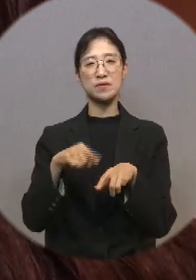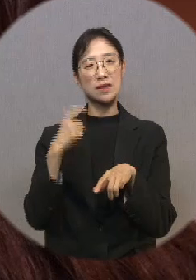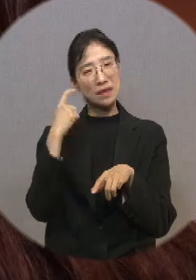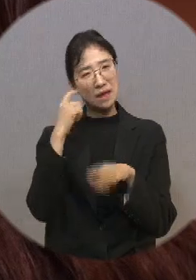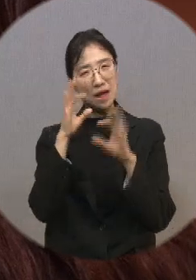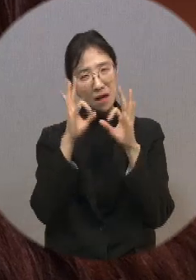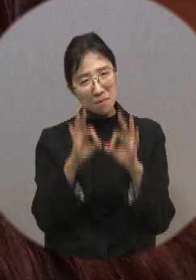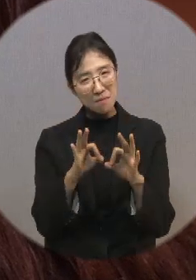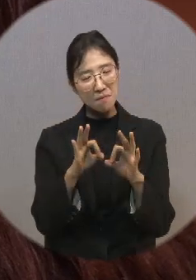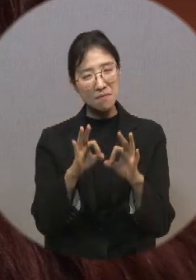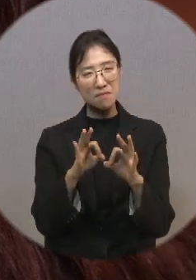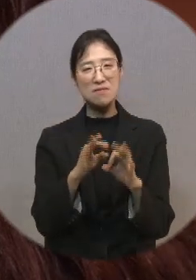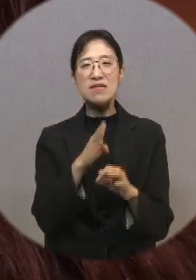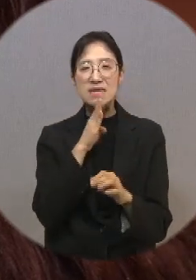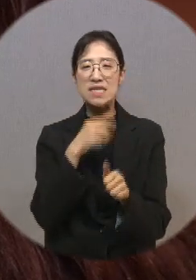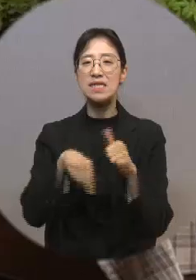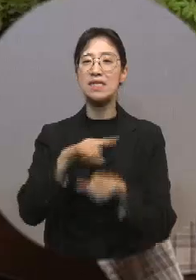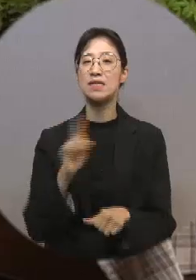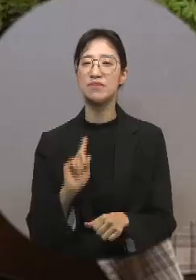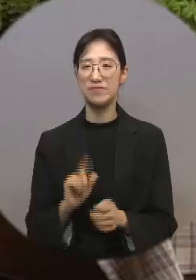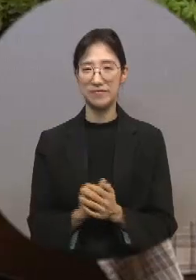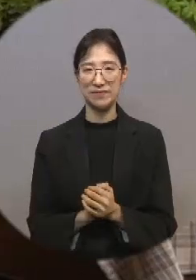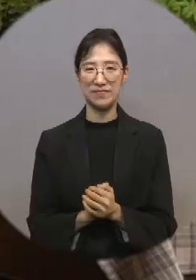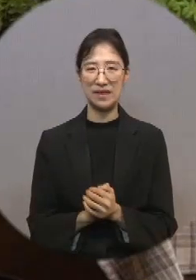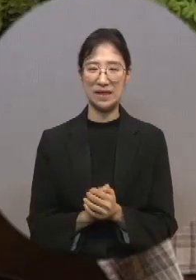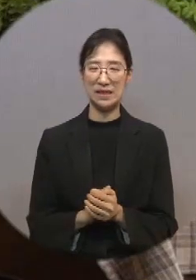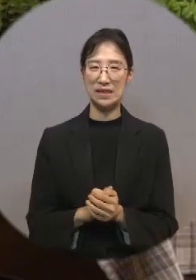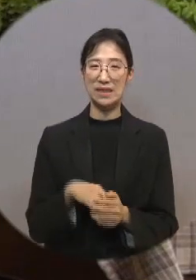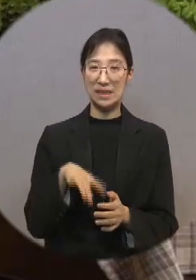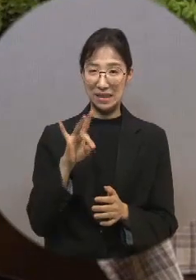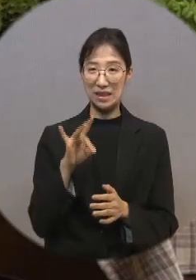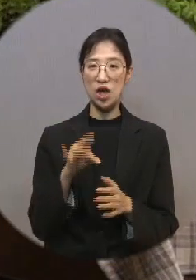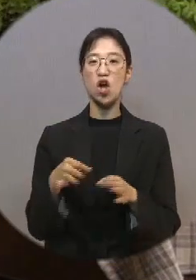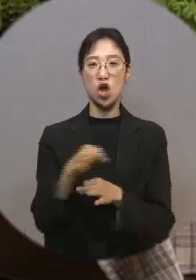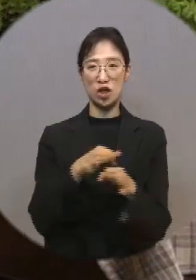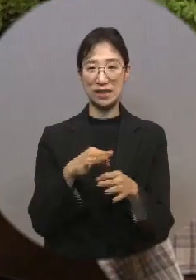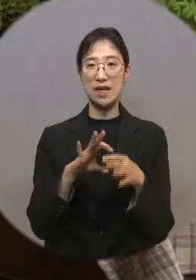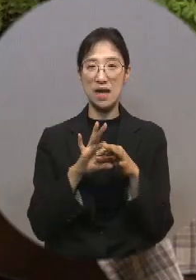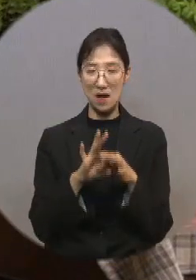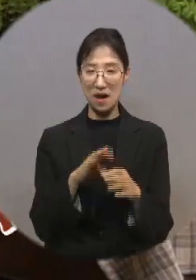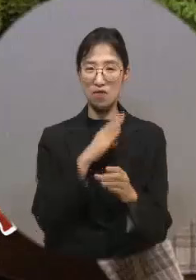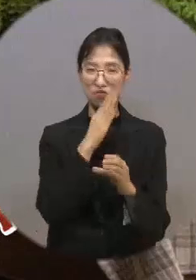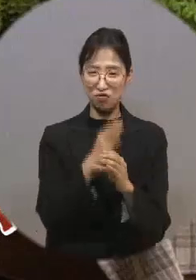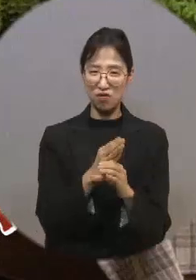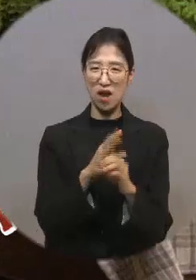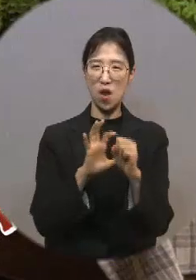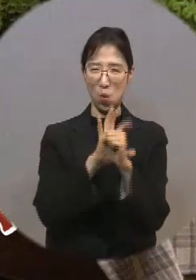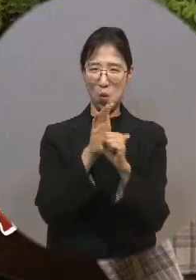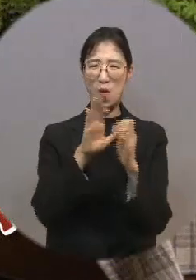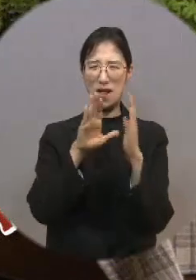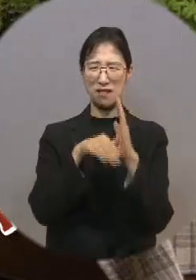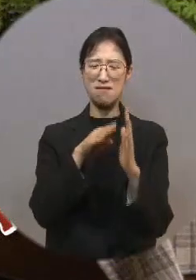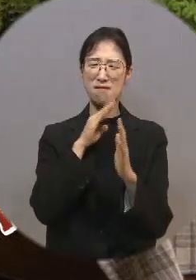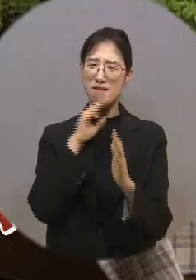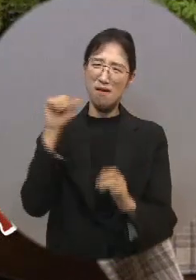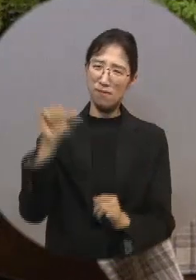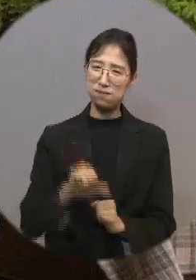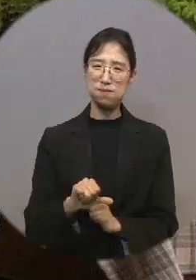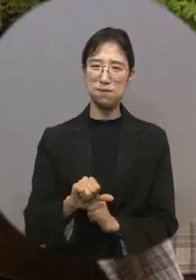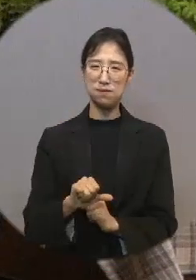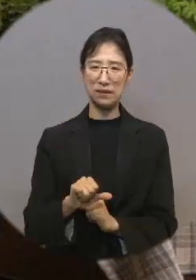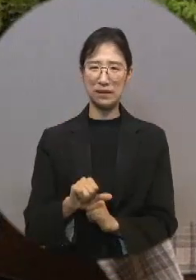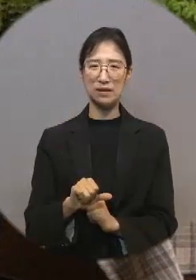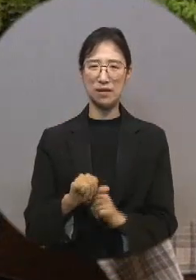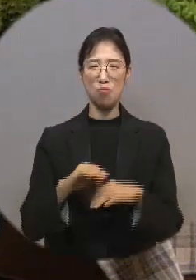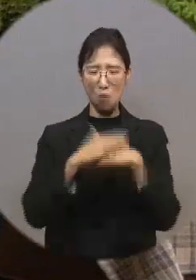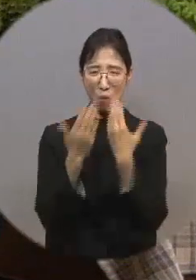현실을 좀 대내외적으로 짚어본다면 어떨까요? 일단 경제 분야에서는 그 북한이 이제 코로나 시기에 아주 안 좋았죠. 거의 그다음에